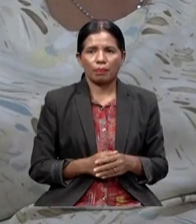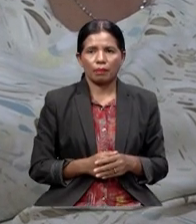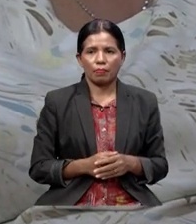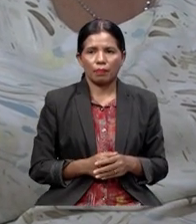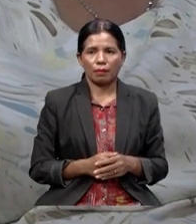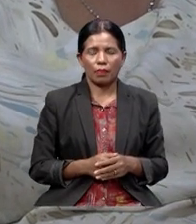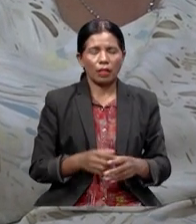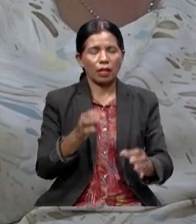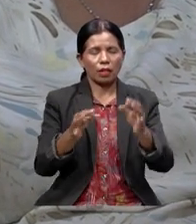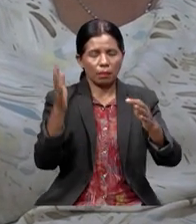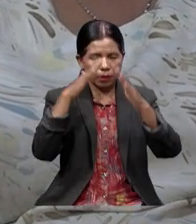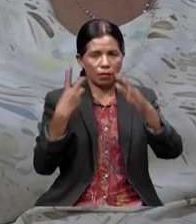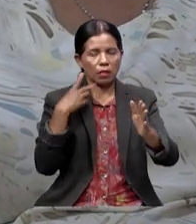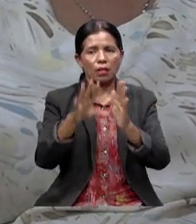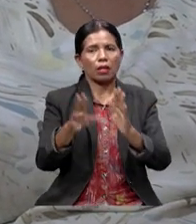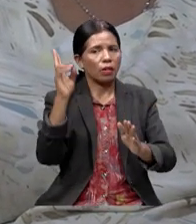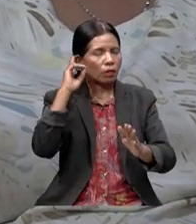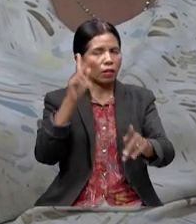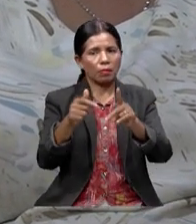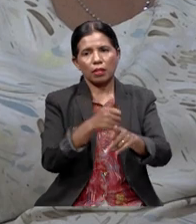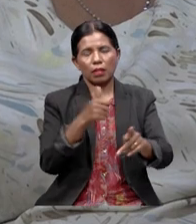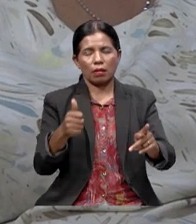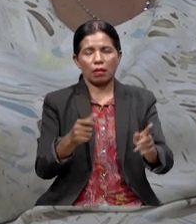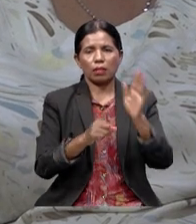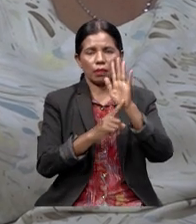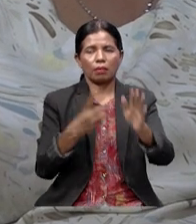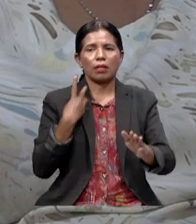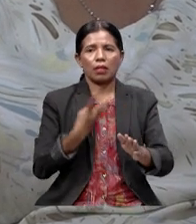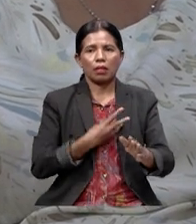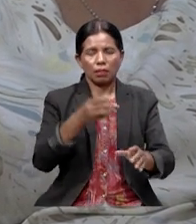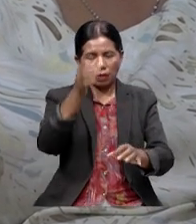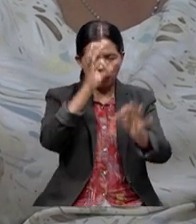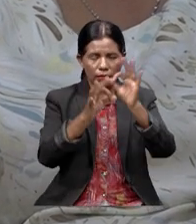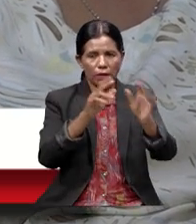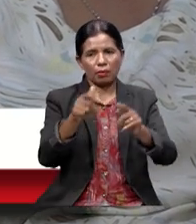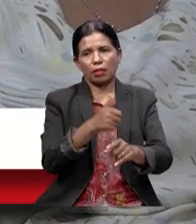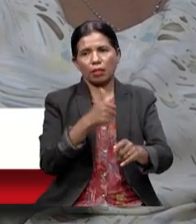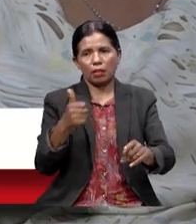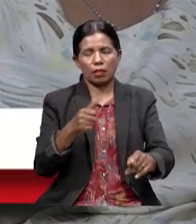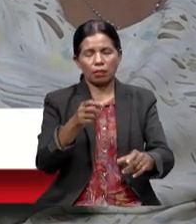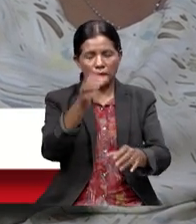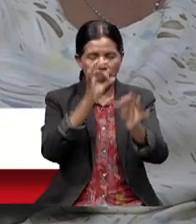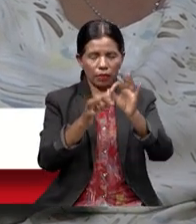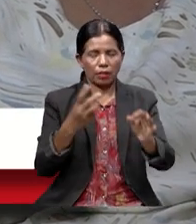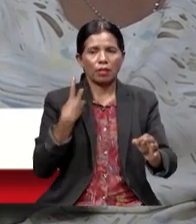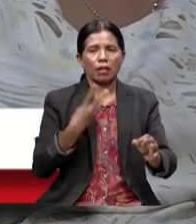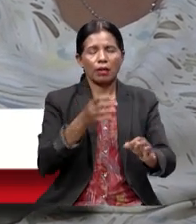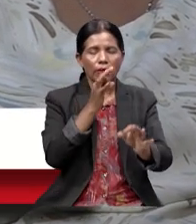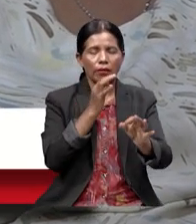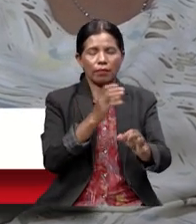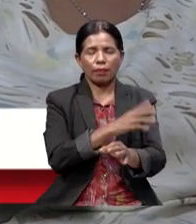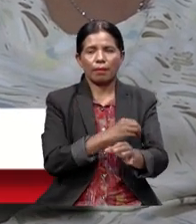Se problema e tarona husi emasilu, ma katomita. Tlebele fiere emasilu, tebe fiere itene fe, fiere itene lai.